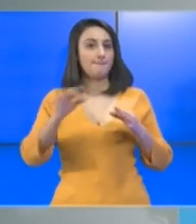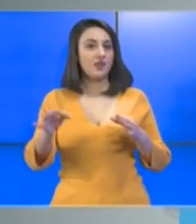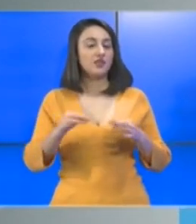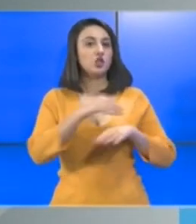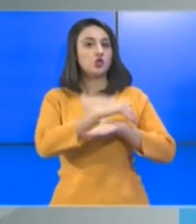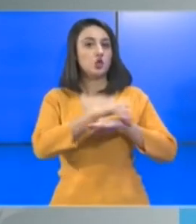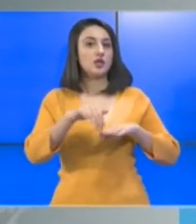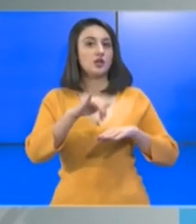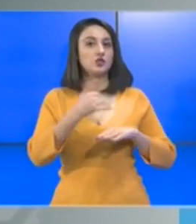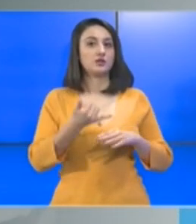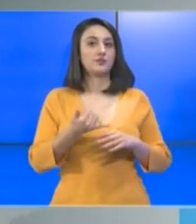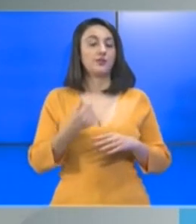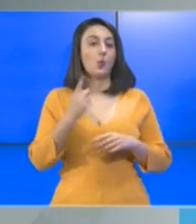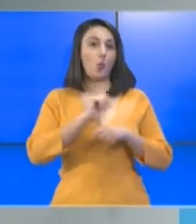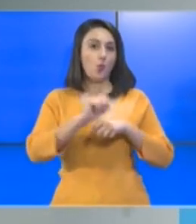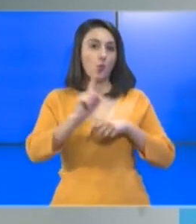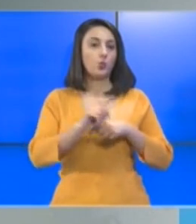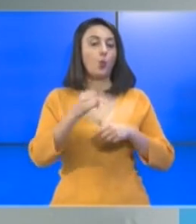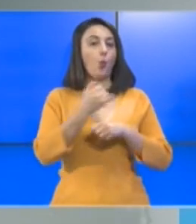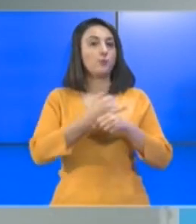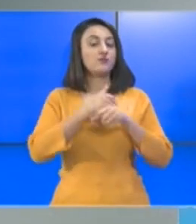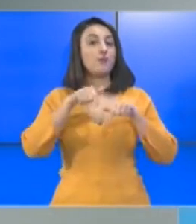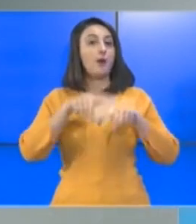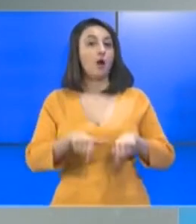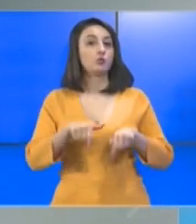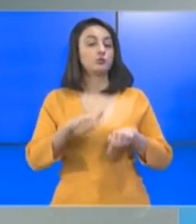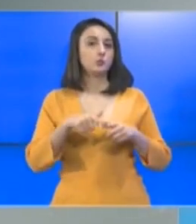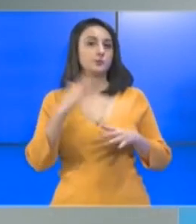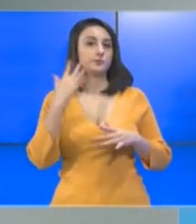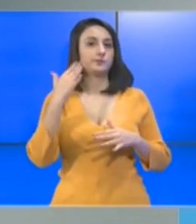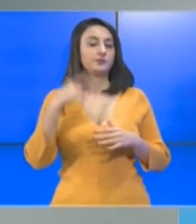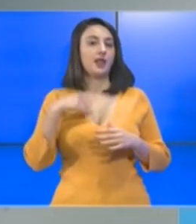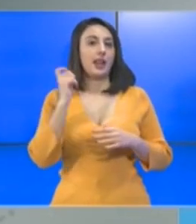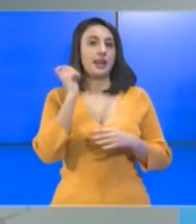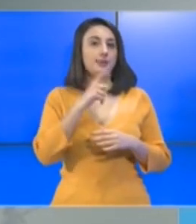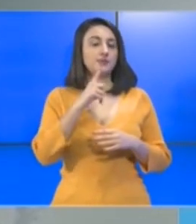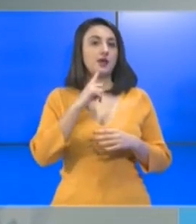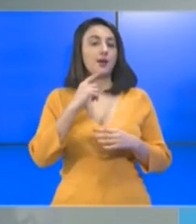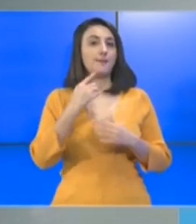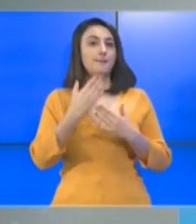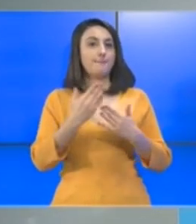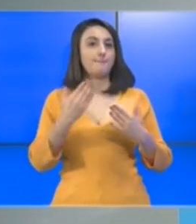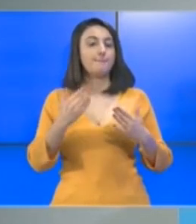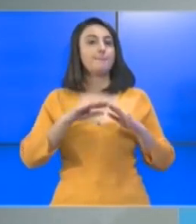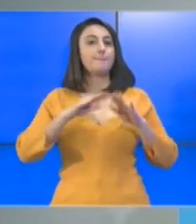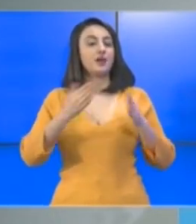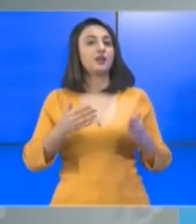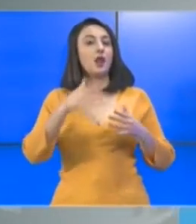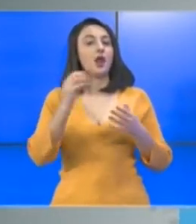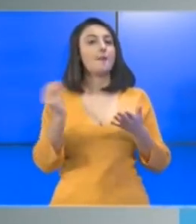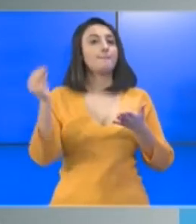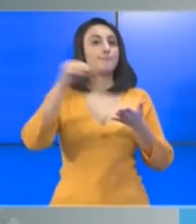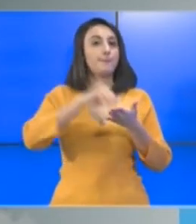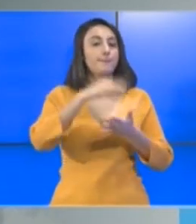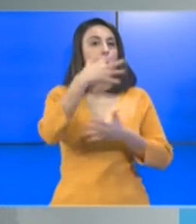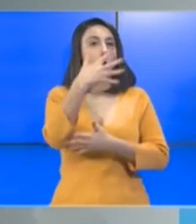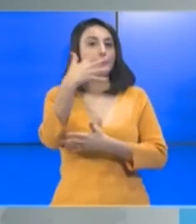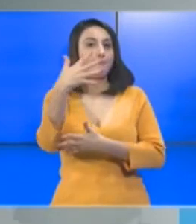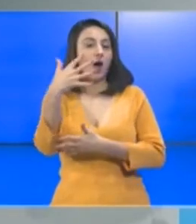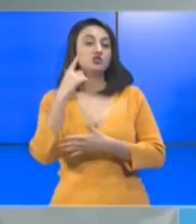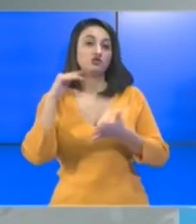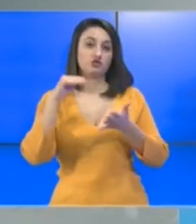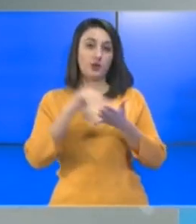șosea și un lucru îl constatăm acum cu îngrijorare, lipsa perdelelor forestiere care trebuiau